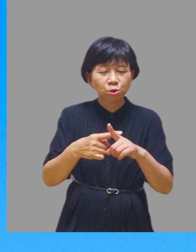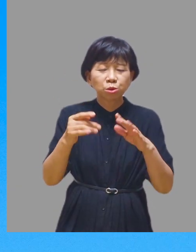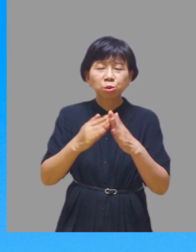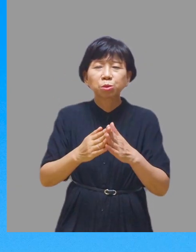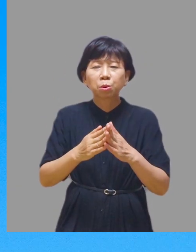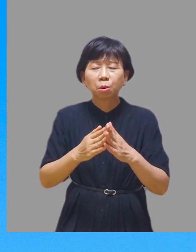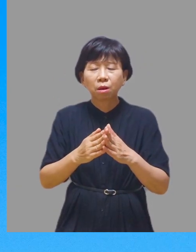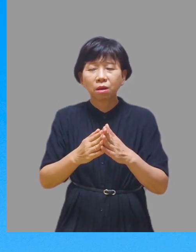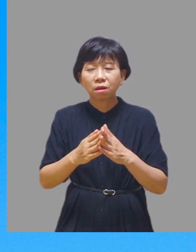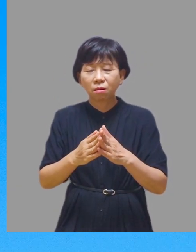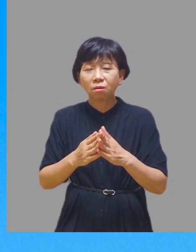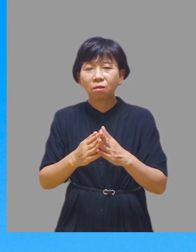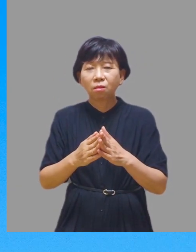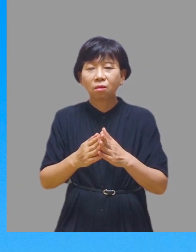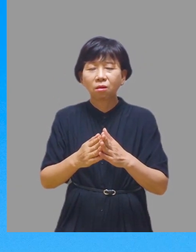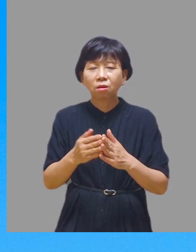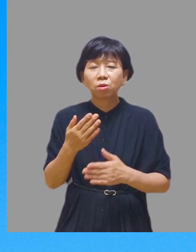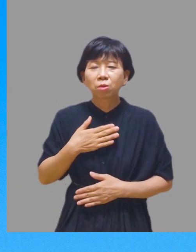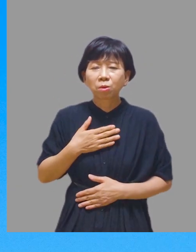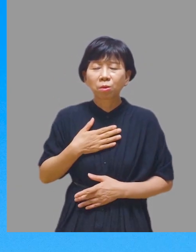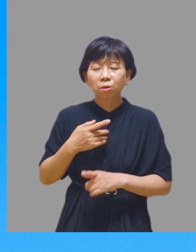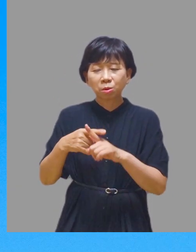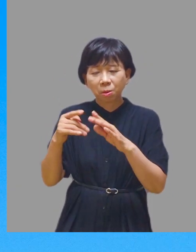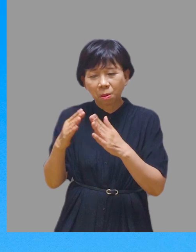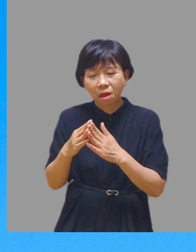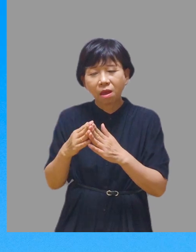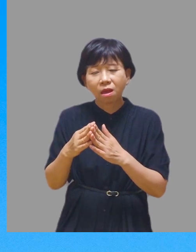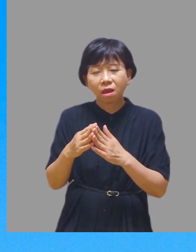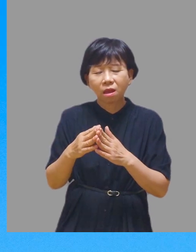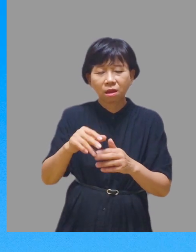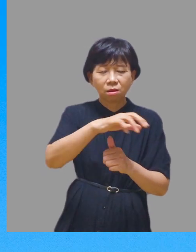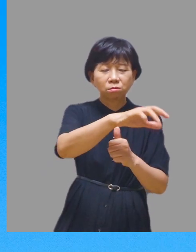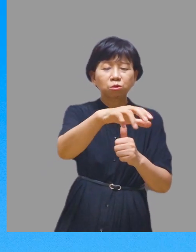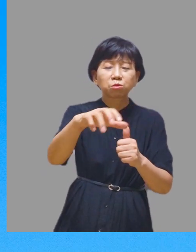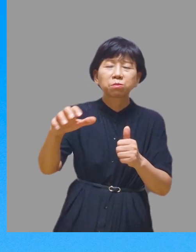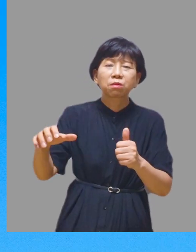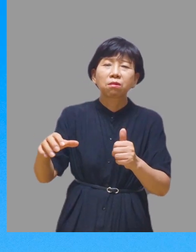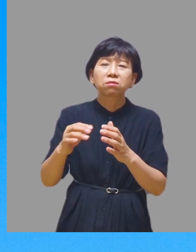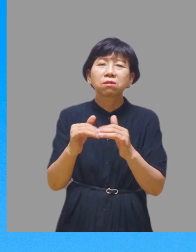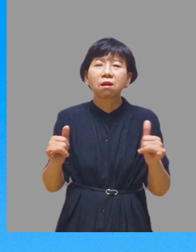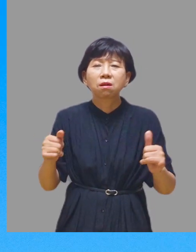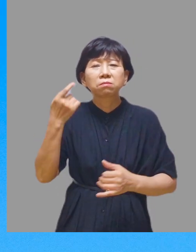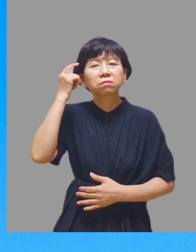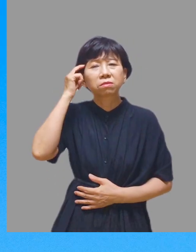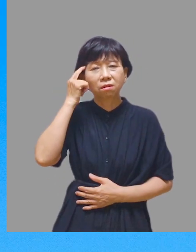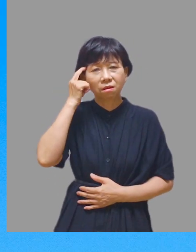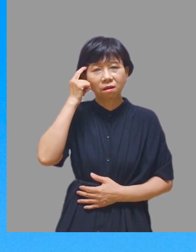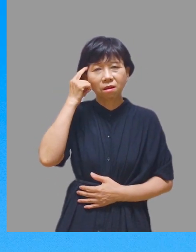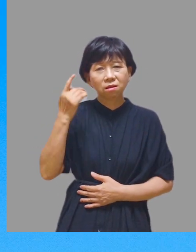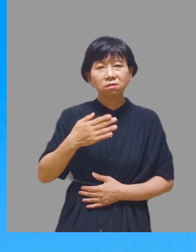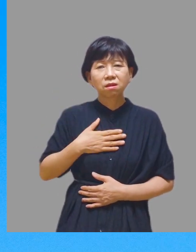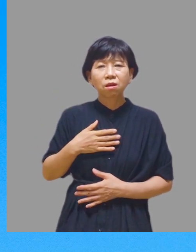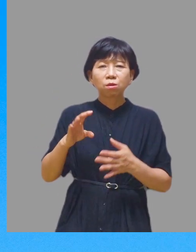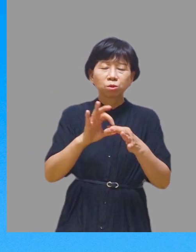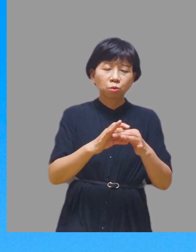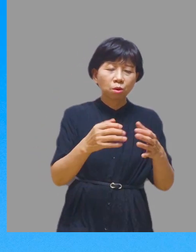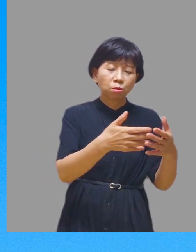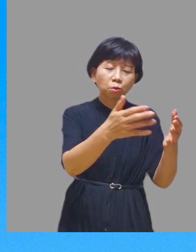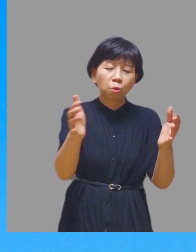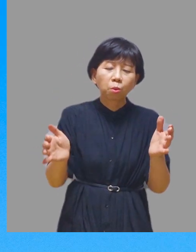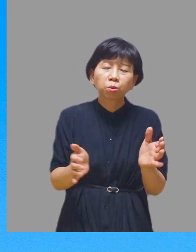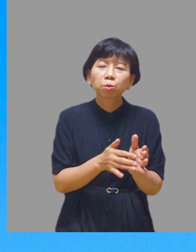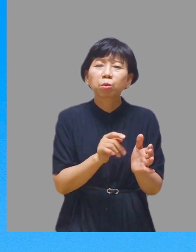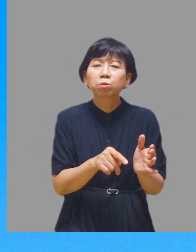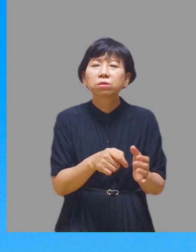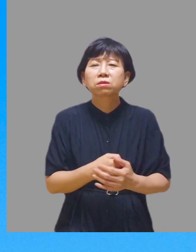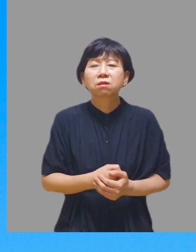우리 교회를 생각하며, 주변의 다른 가정들을 떠올리며, 우리가 속해 있는 공동체, 그 가정을 또 떠올리며,